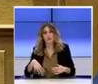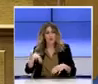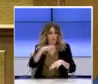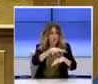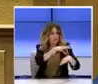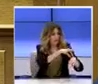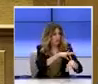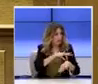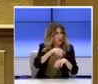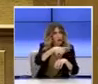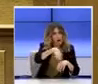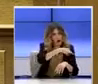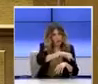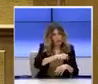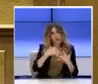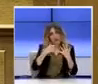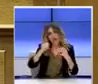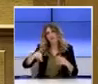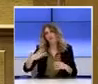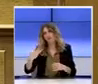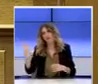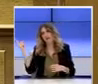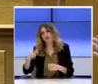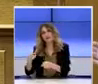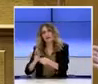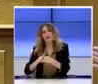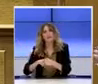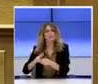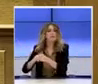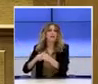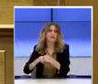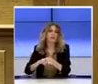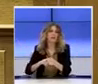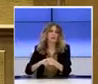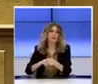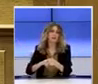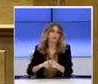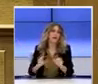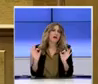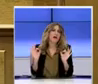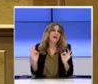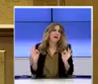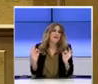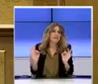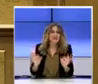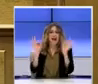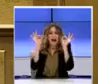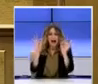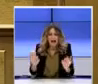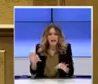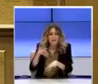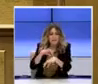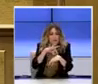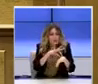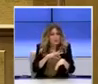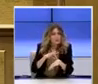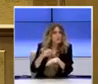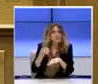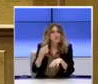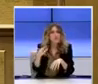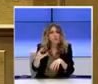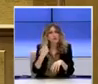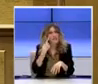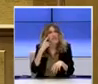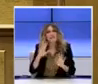Ενδεχομένως αυτό να έχει να κάνει και με τον αριθμό των τεστ, που δεν ήταν επαρκή. Διότι